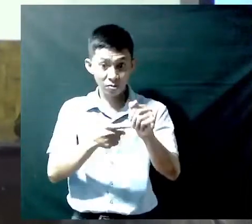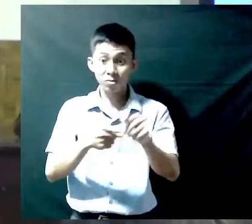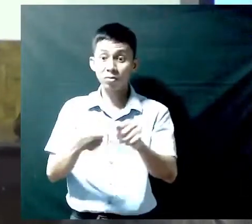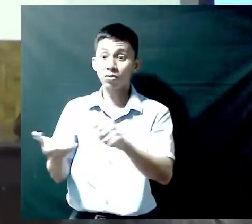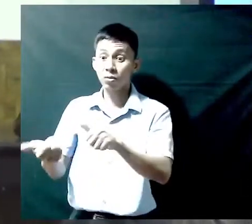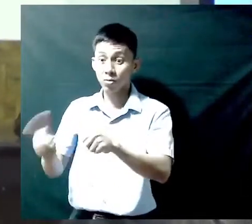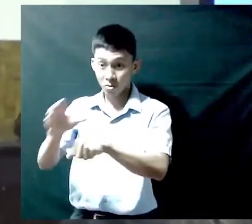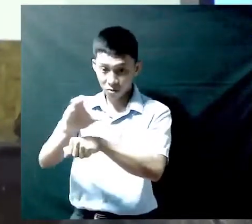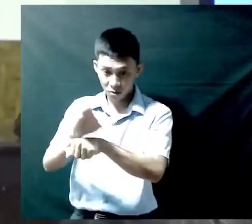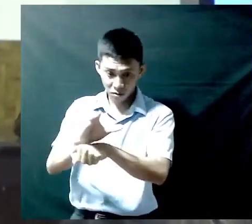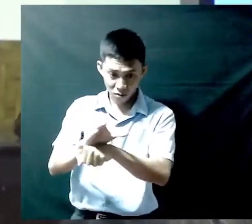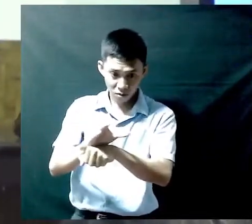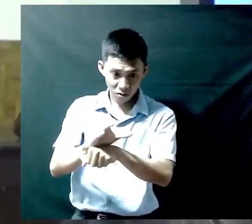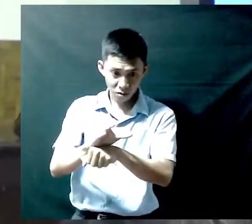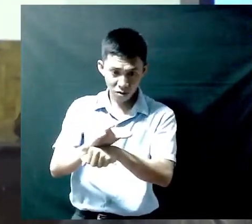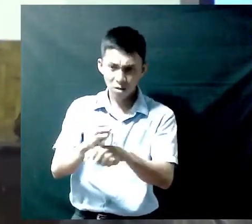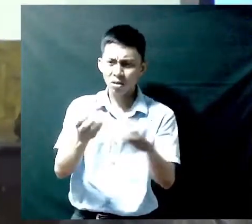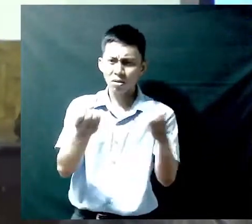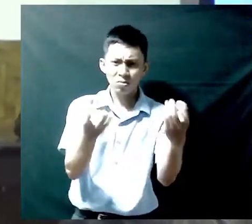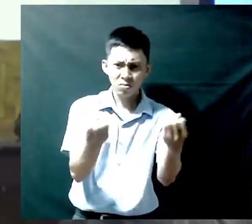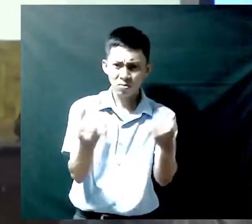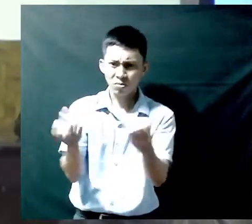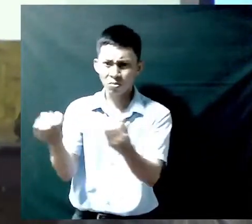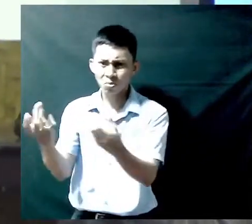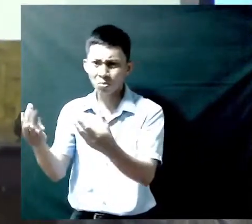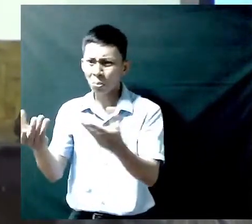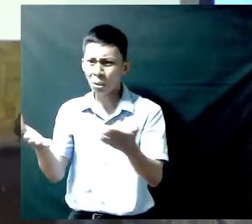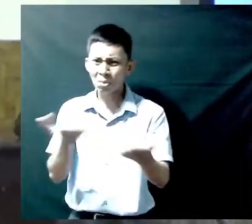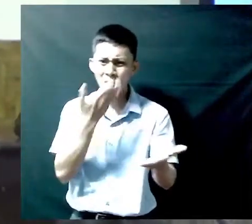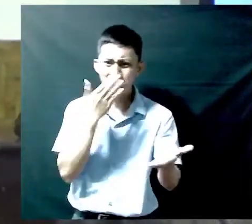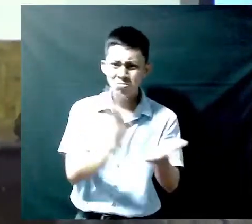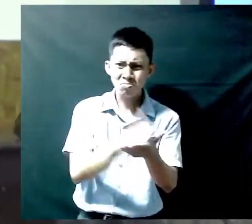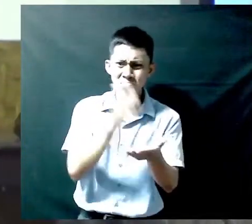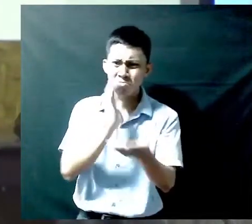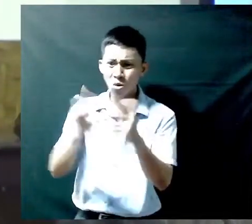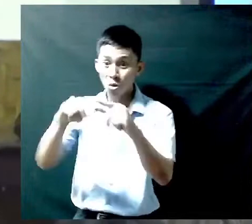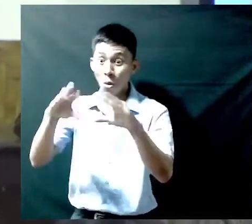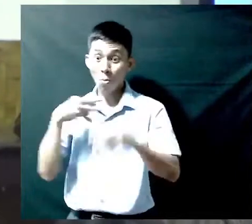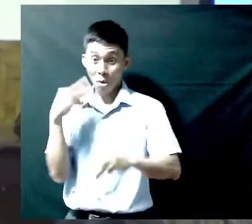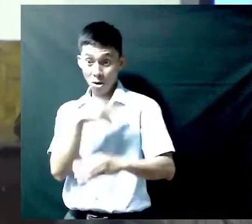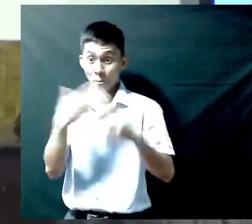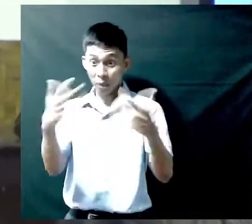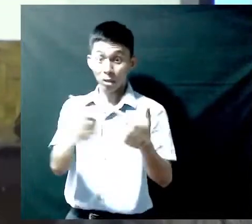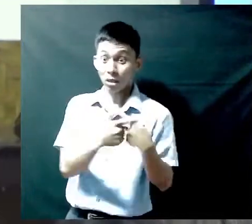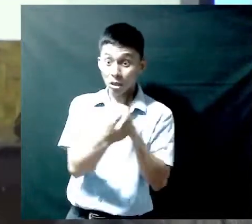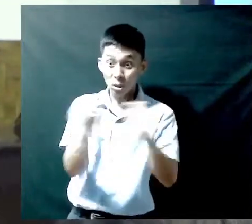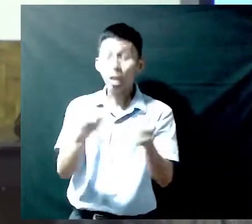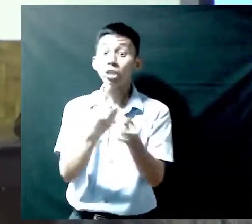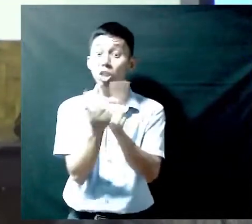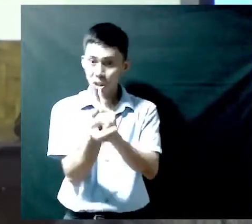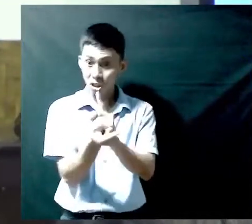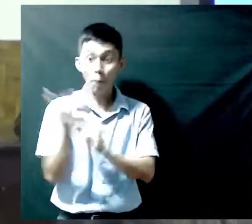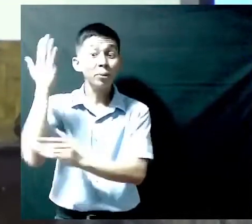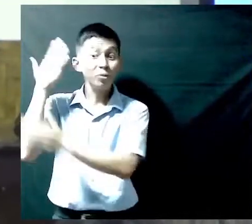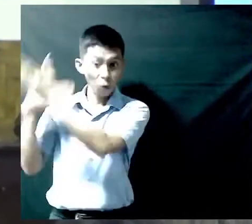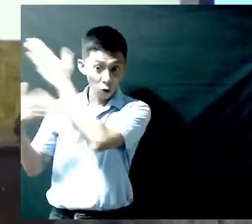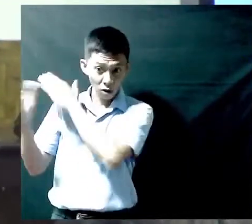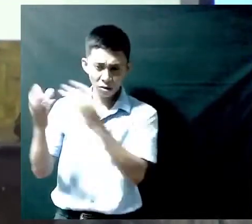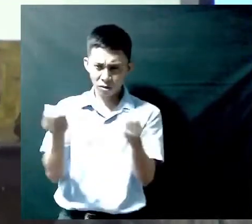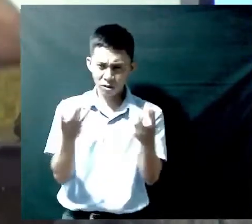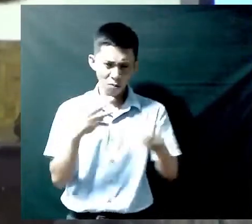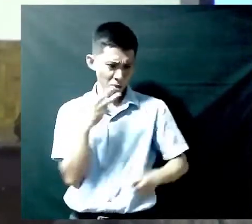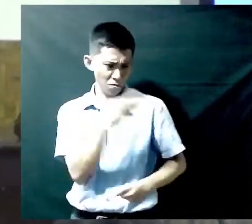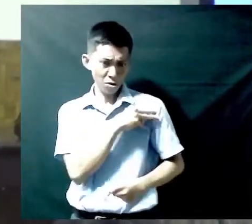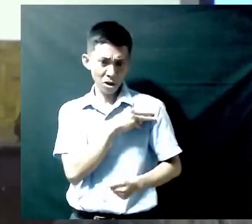church na punong-puno ng mga gang leaders and gang members. Yung akin pong maliit na house church doon is in